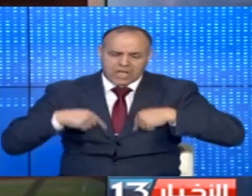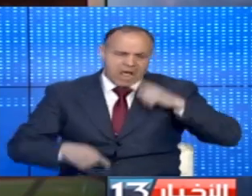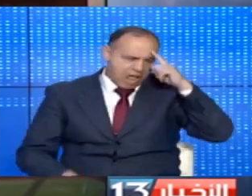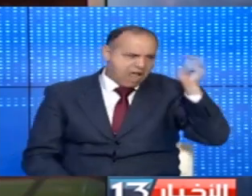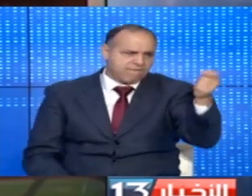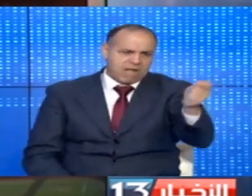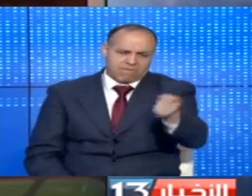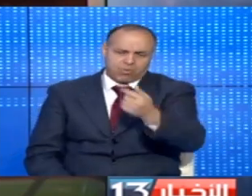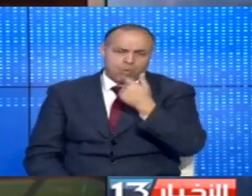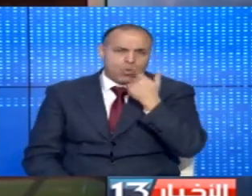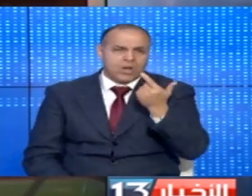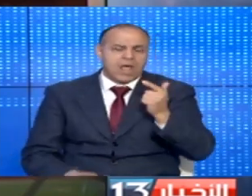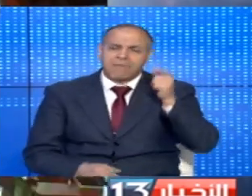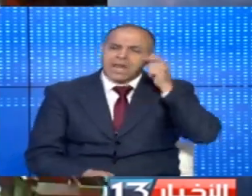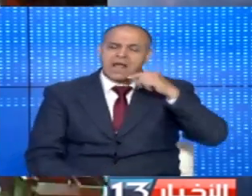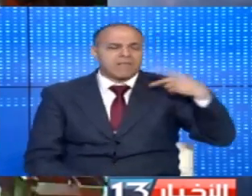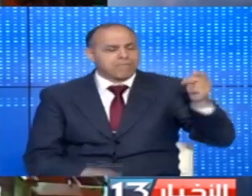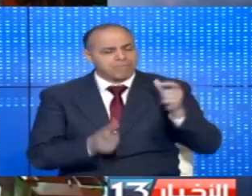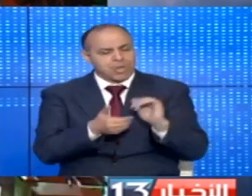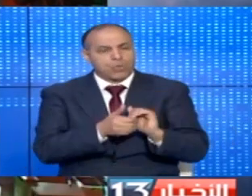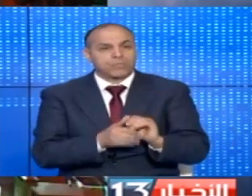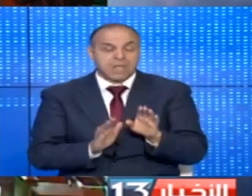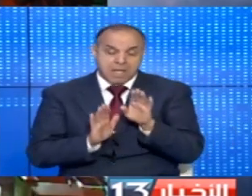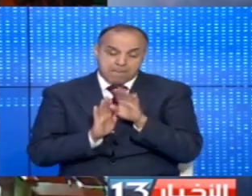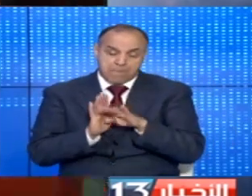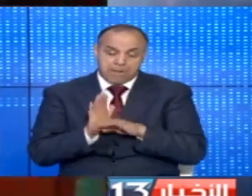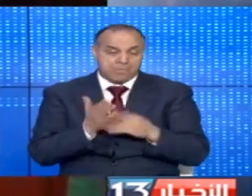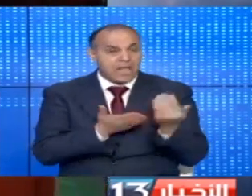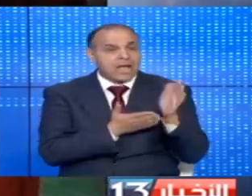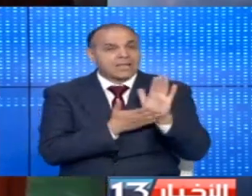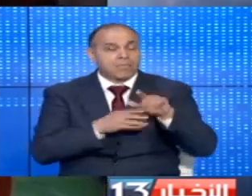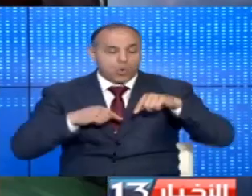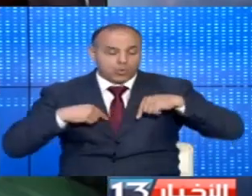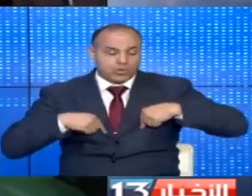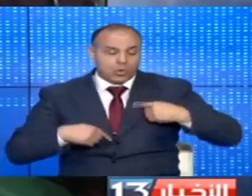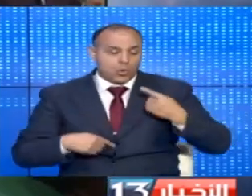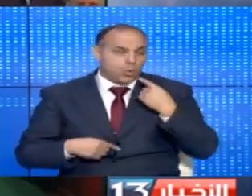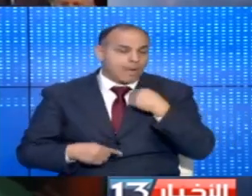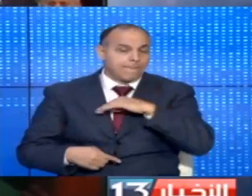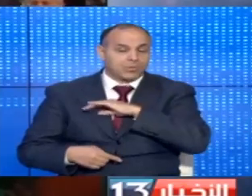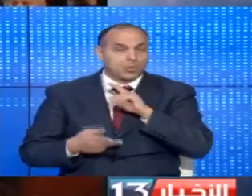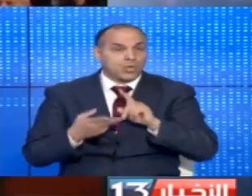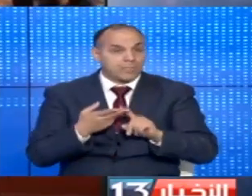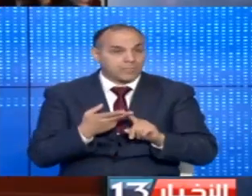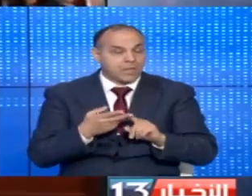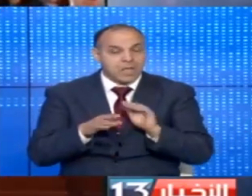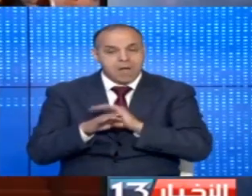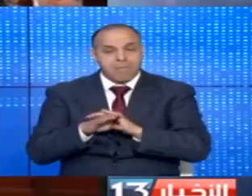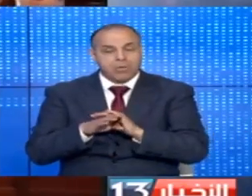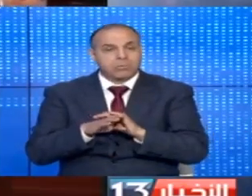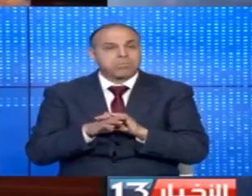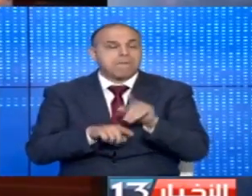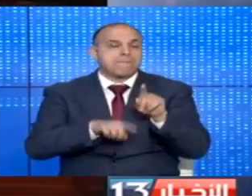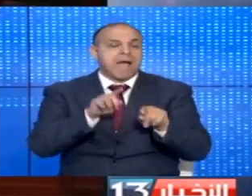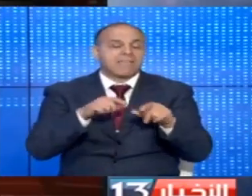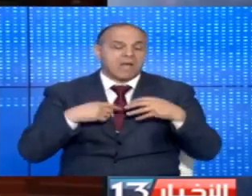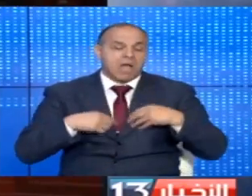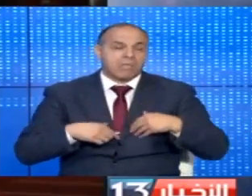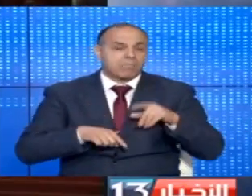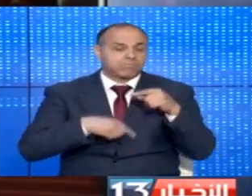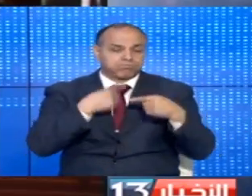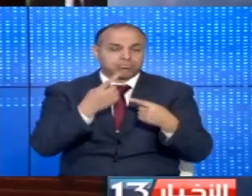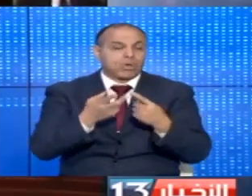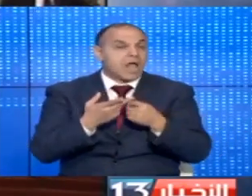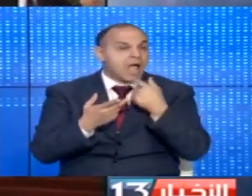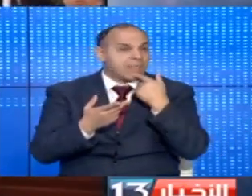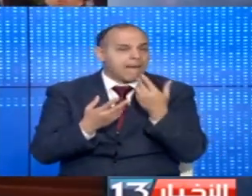حكومه البرنامج الذي قدمه رئيس الحكومه المكلف كان محور تدخلت بعض النواب هذا الى